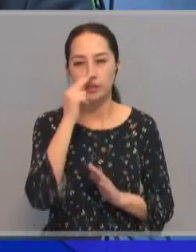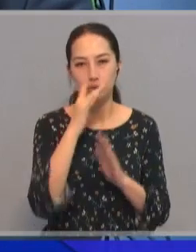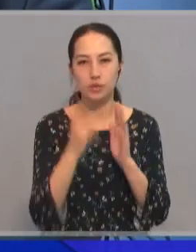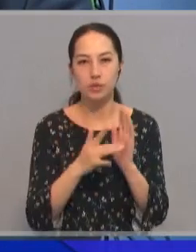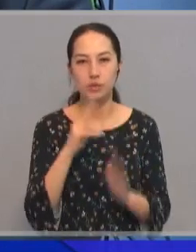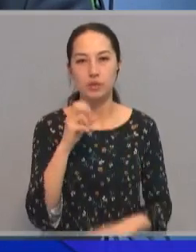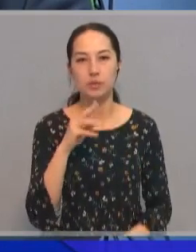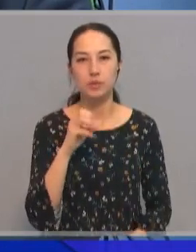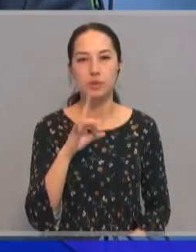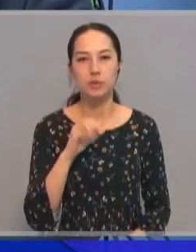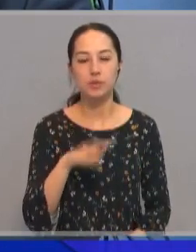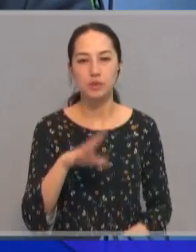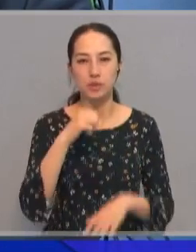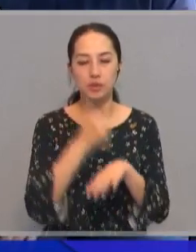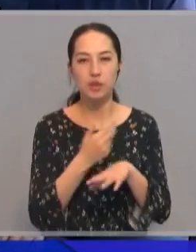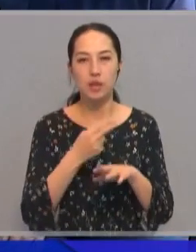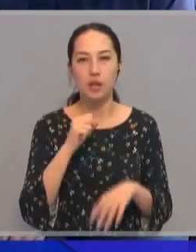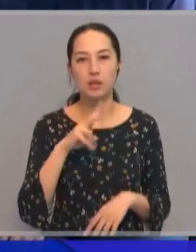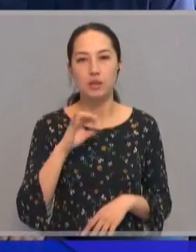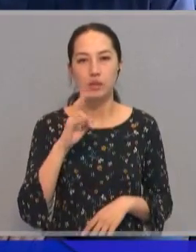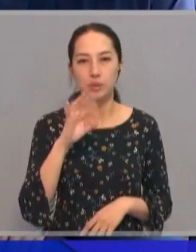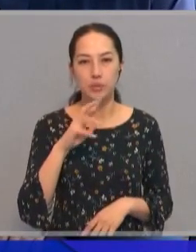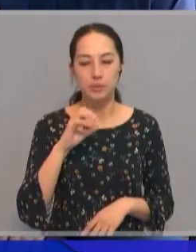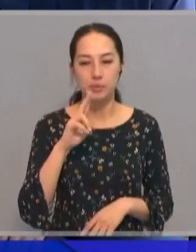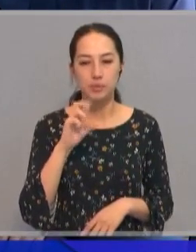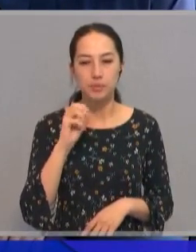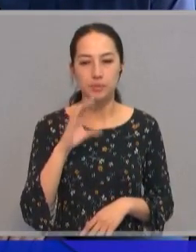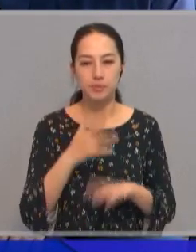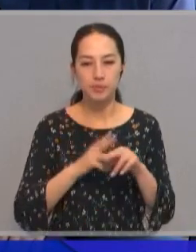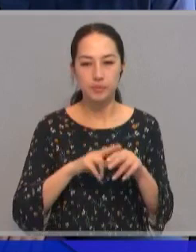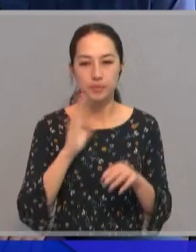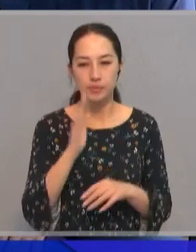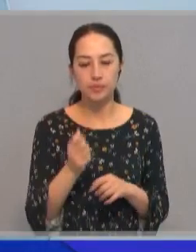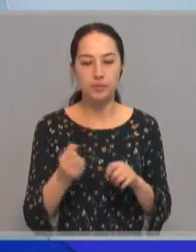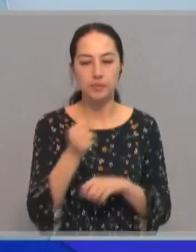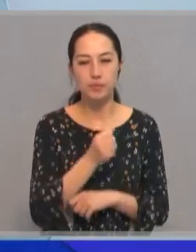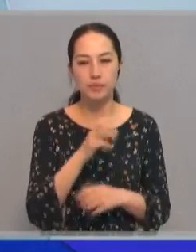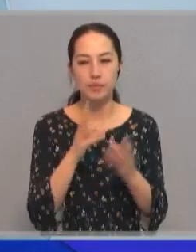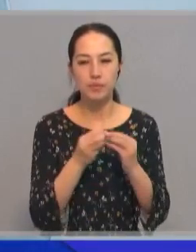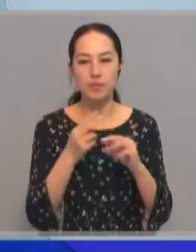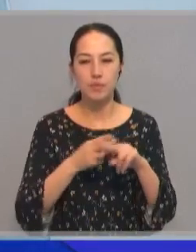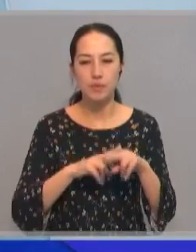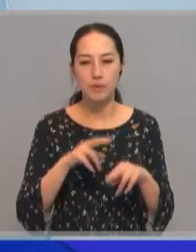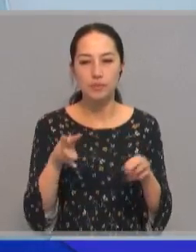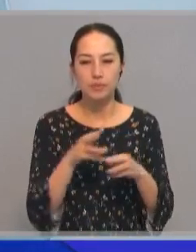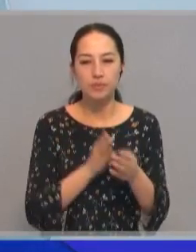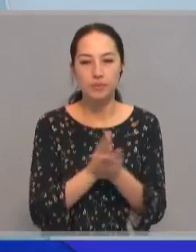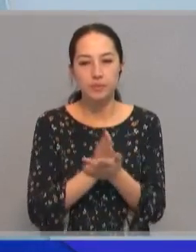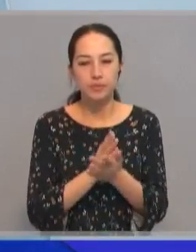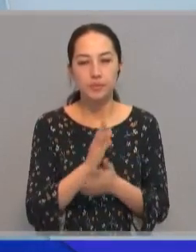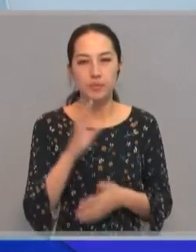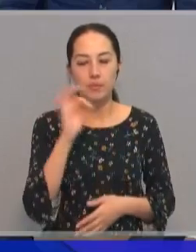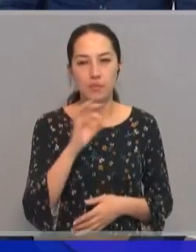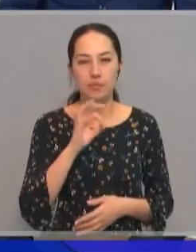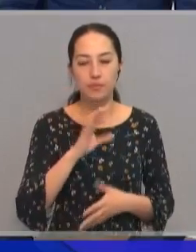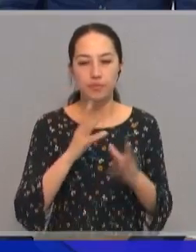бойынша департамент басшысы Әли Көмекбаев басқаратын болады. Сондай-ақ жаңа құрамның қатарына мемлекеттік қызметшілерден бөлек бұқаралық